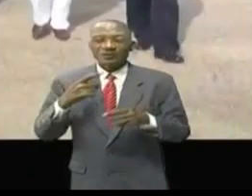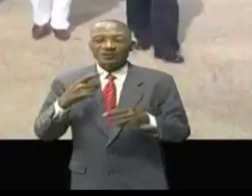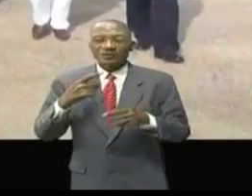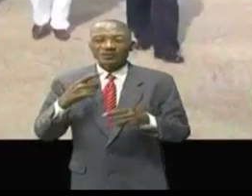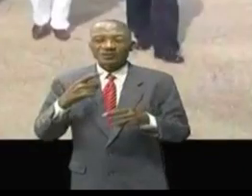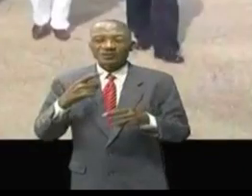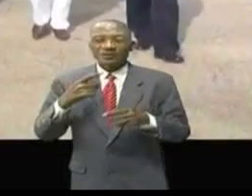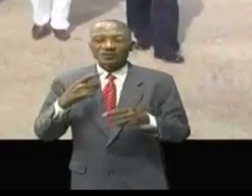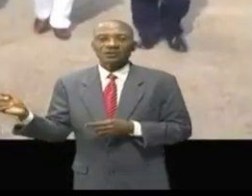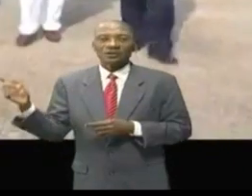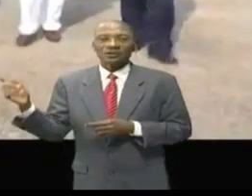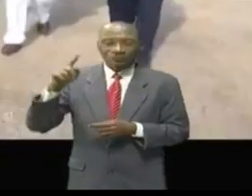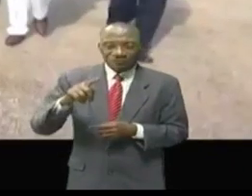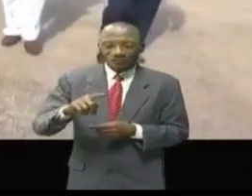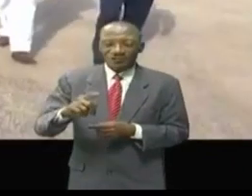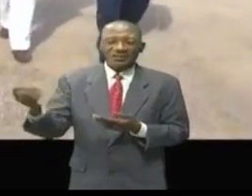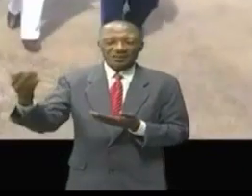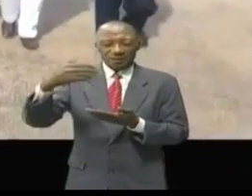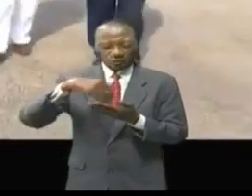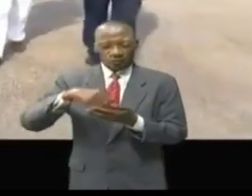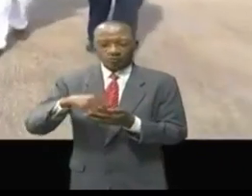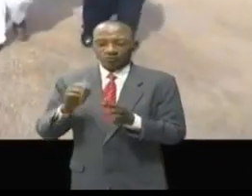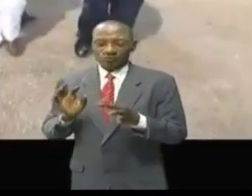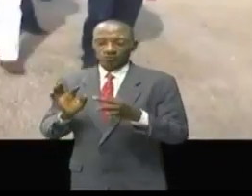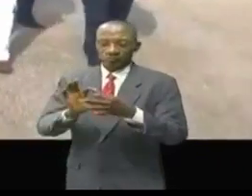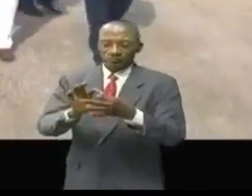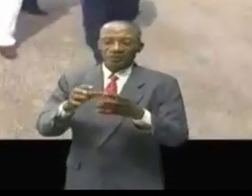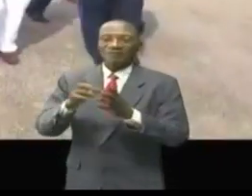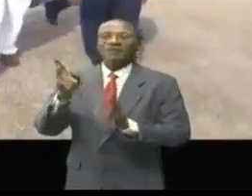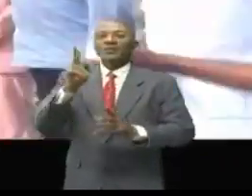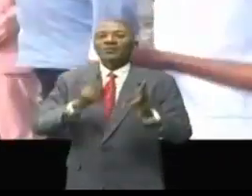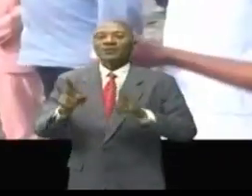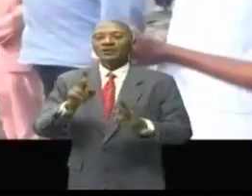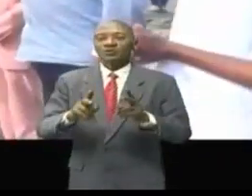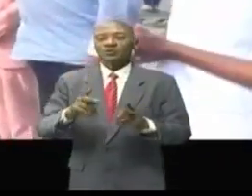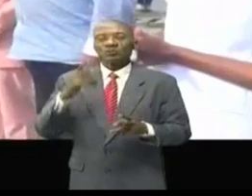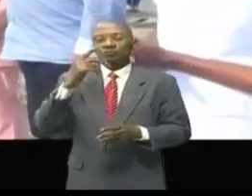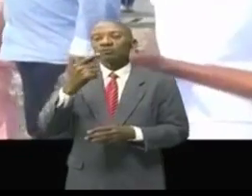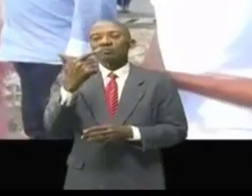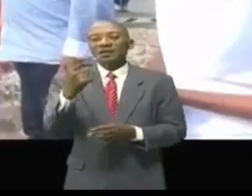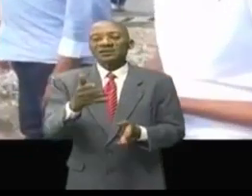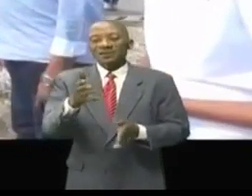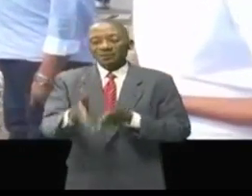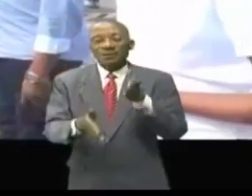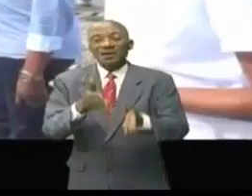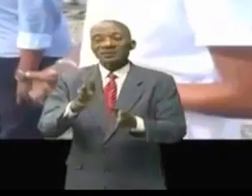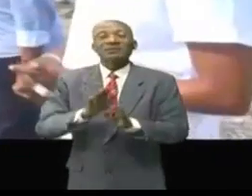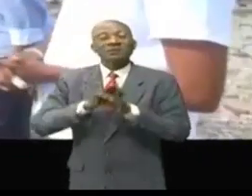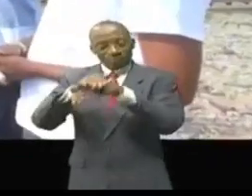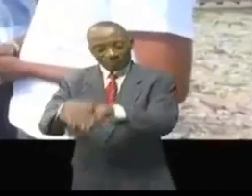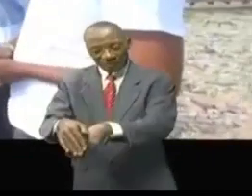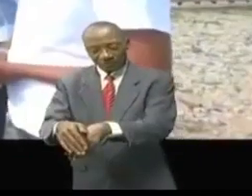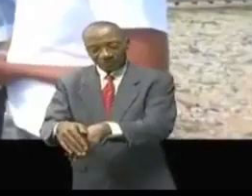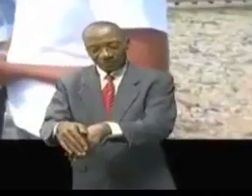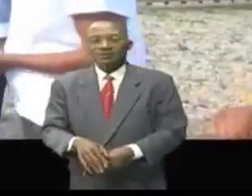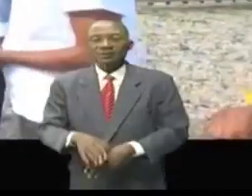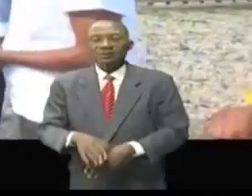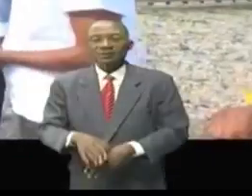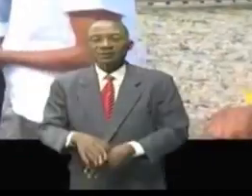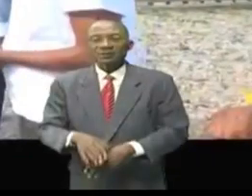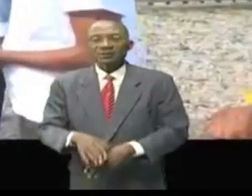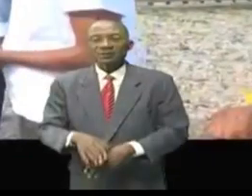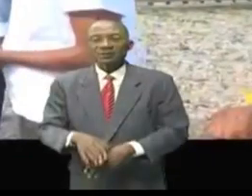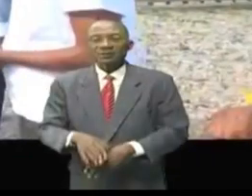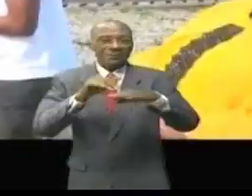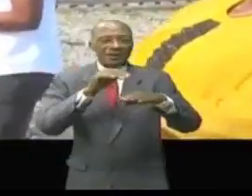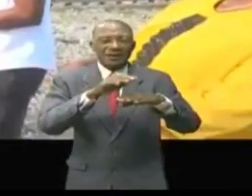rallier à sa population pour la marche de ce lundi 21 novembre 2022, répondant ainsi à l'appel à la mobilisation nationale